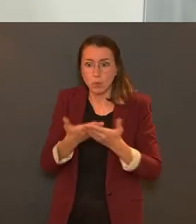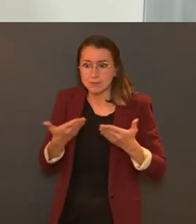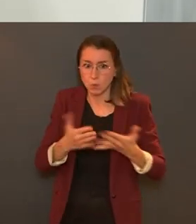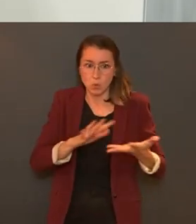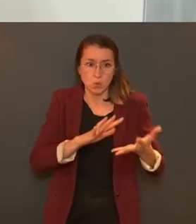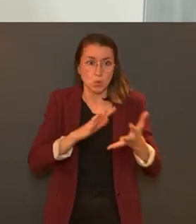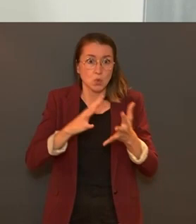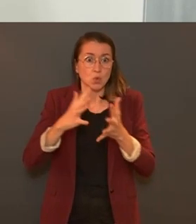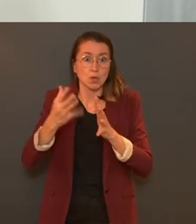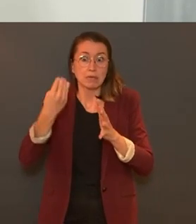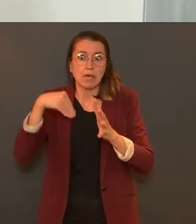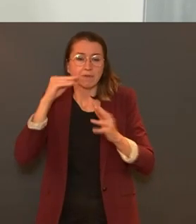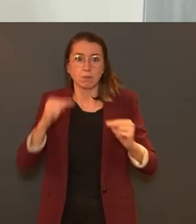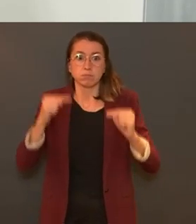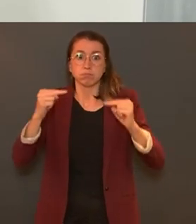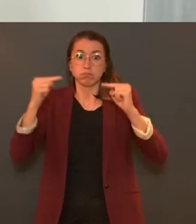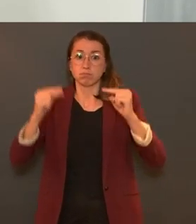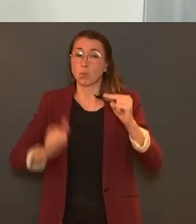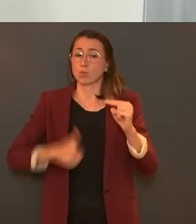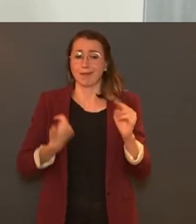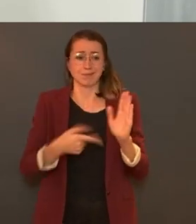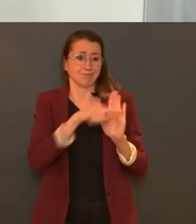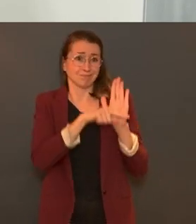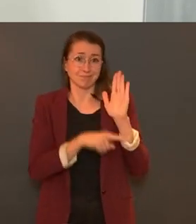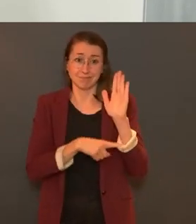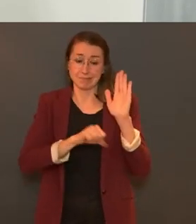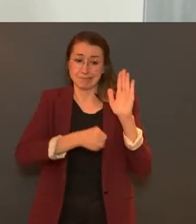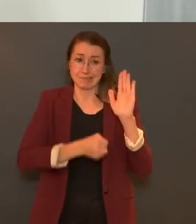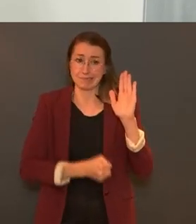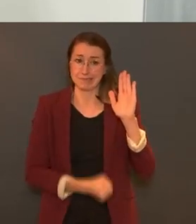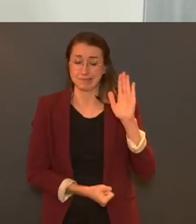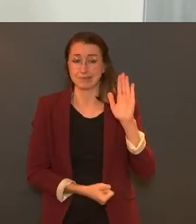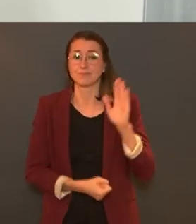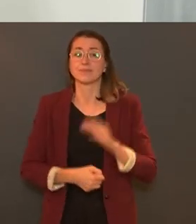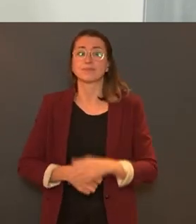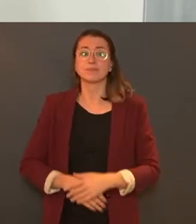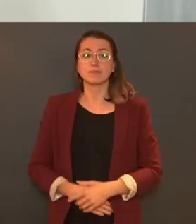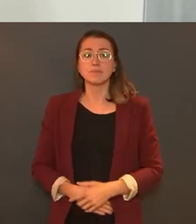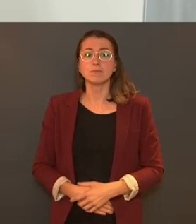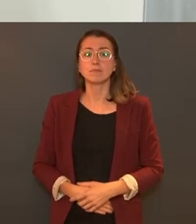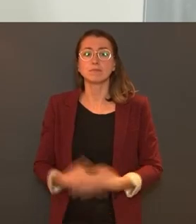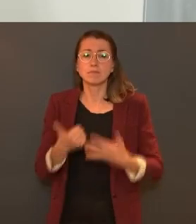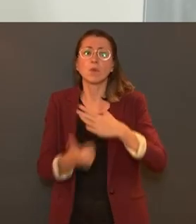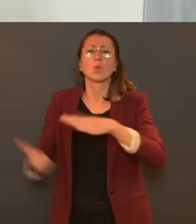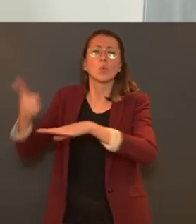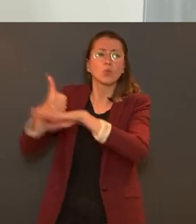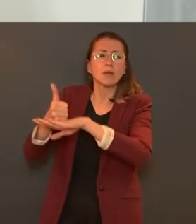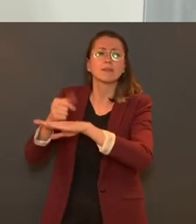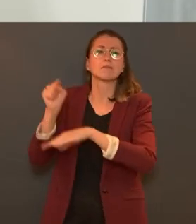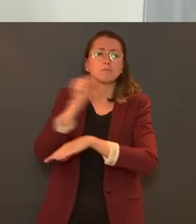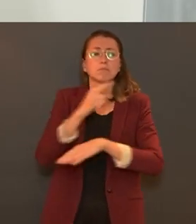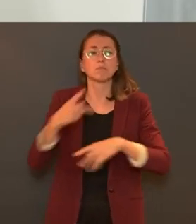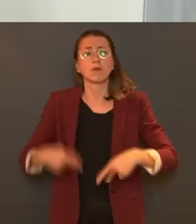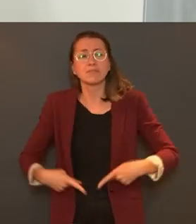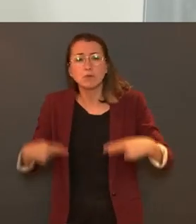mesures de restriction doivent être prises. Les autorités, les professionnels, les citoyens pourront ainsi mieux